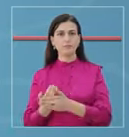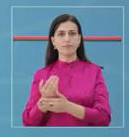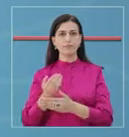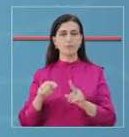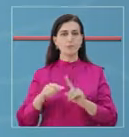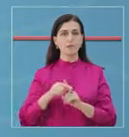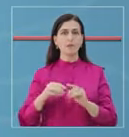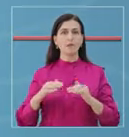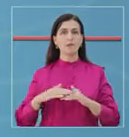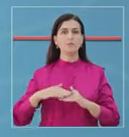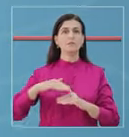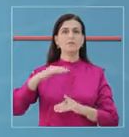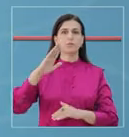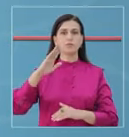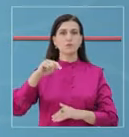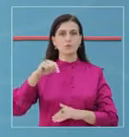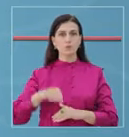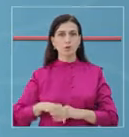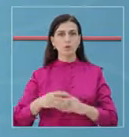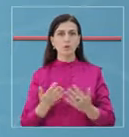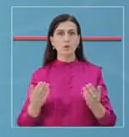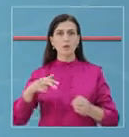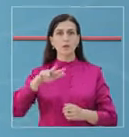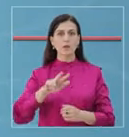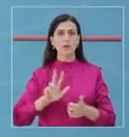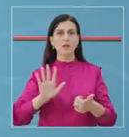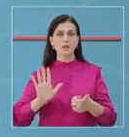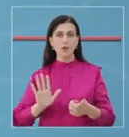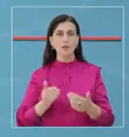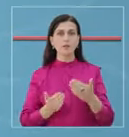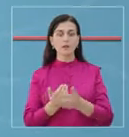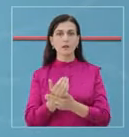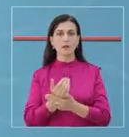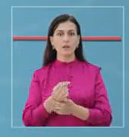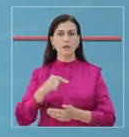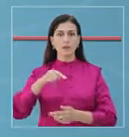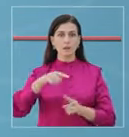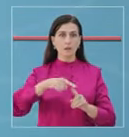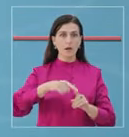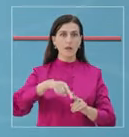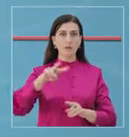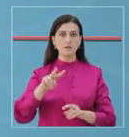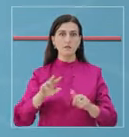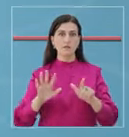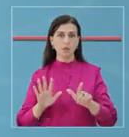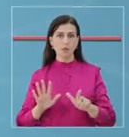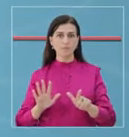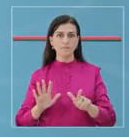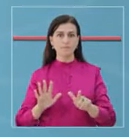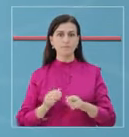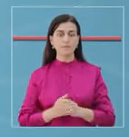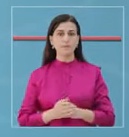shtuar dhe sot numrojmë 36 rastet ku 27 rastet i përkasen tiranës.